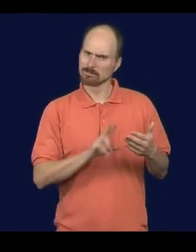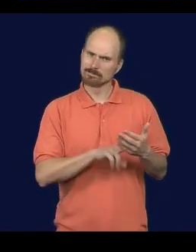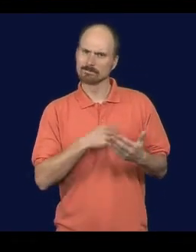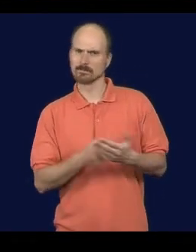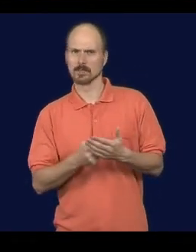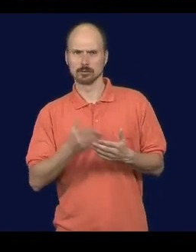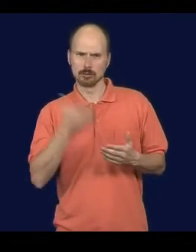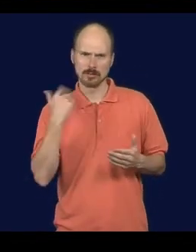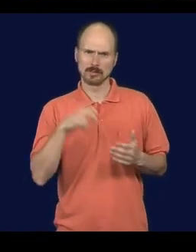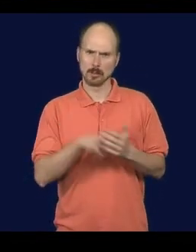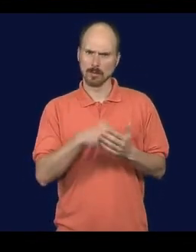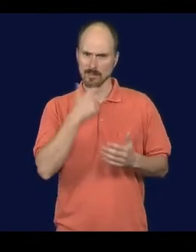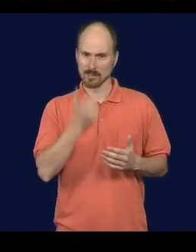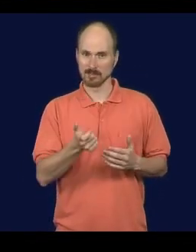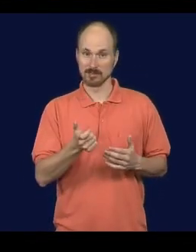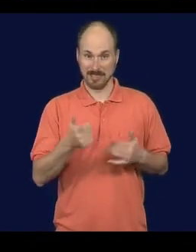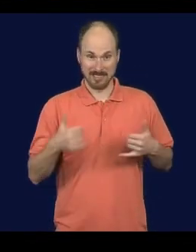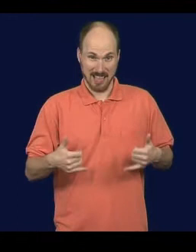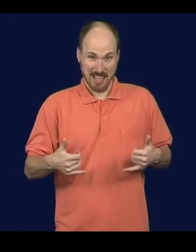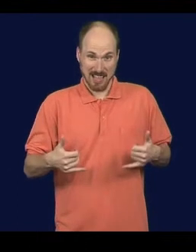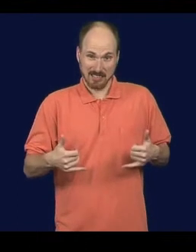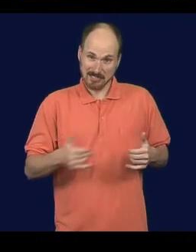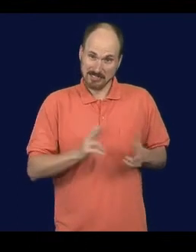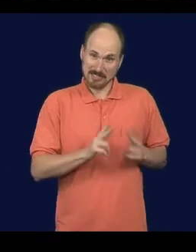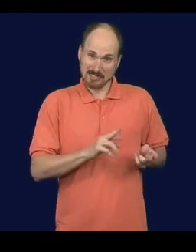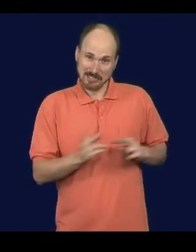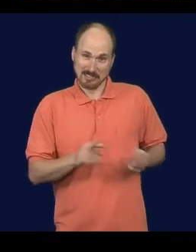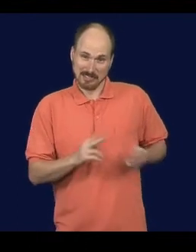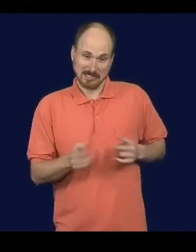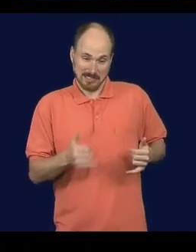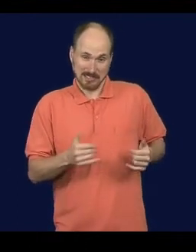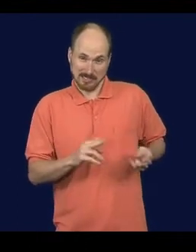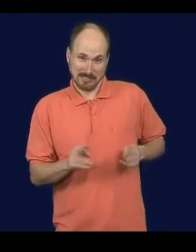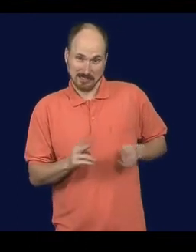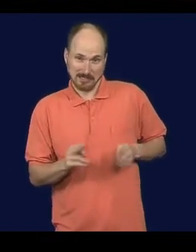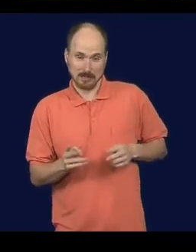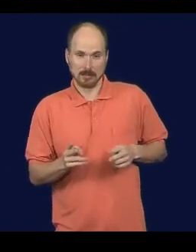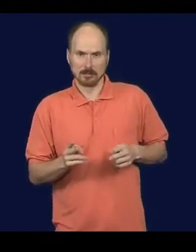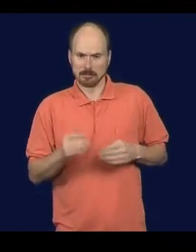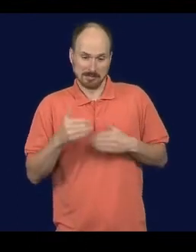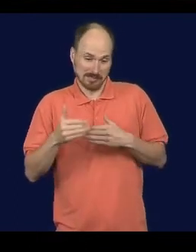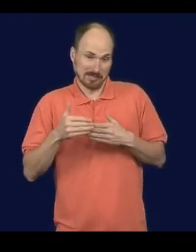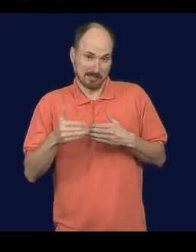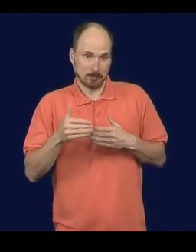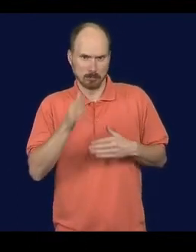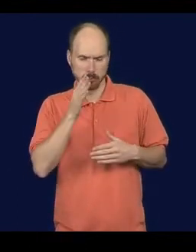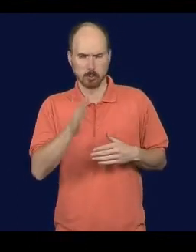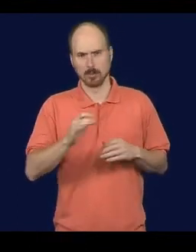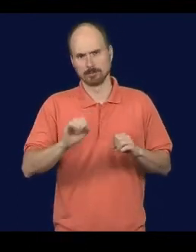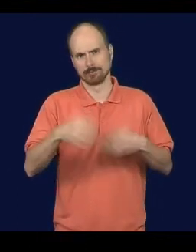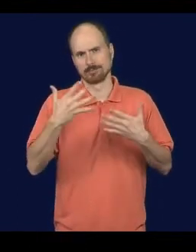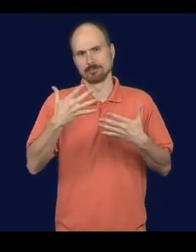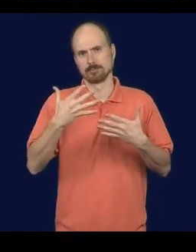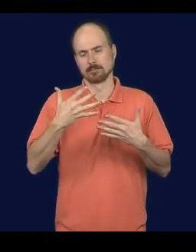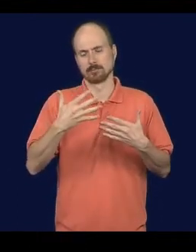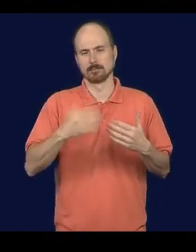nějakými tlačítky, takže stačí říct vzbuď mě v 8.30. Vzbudím